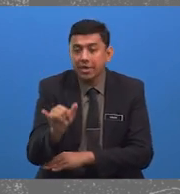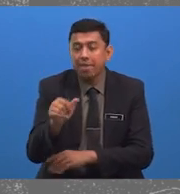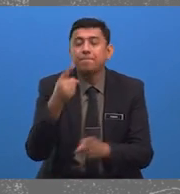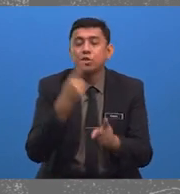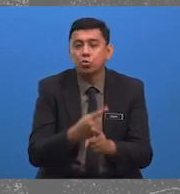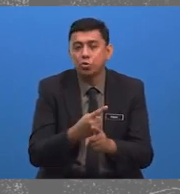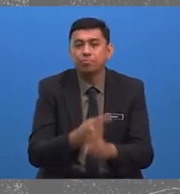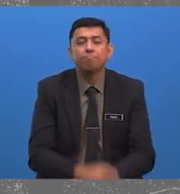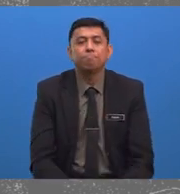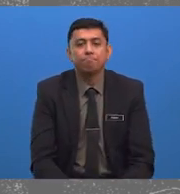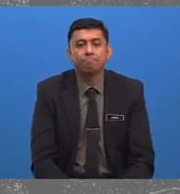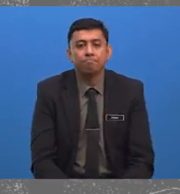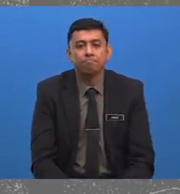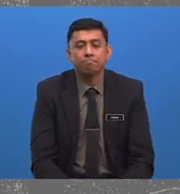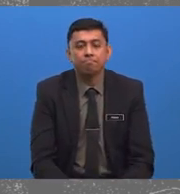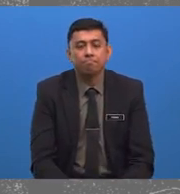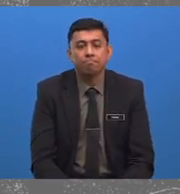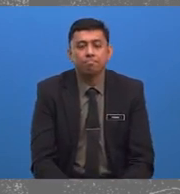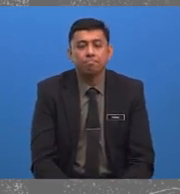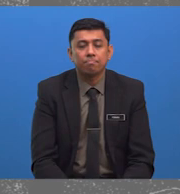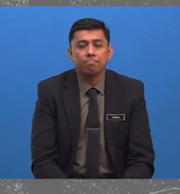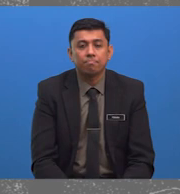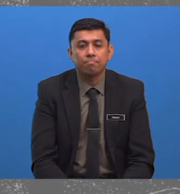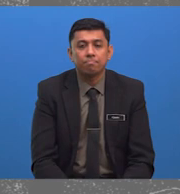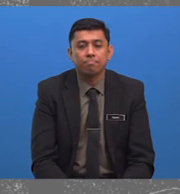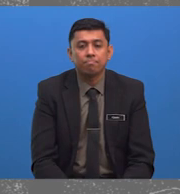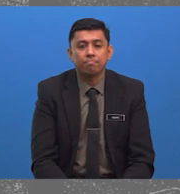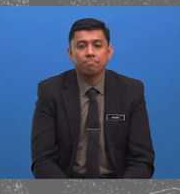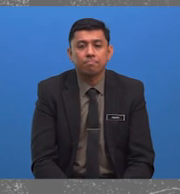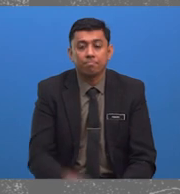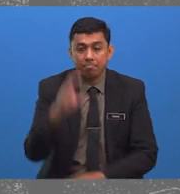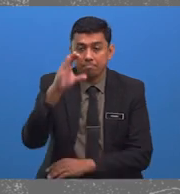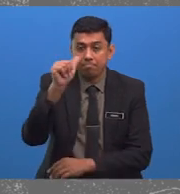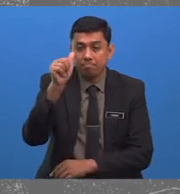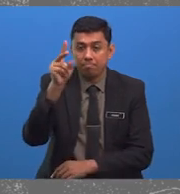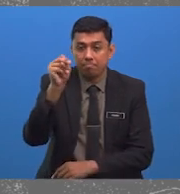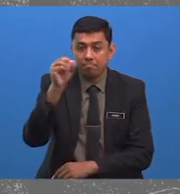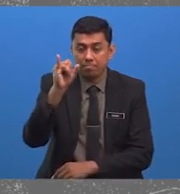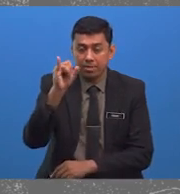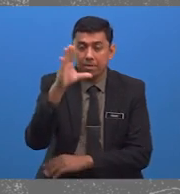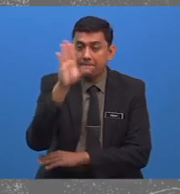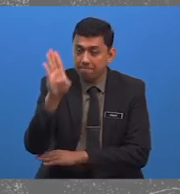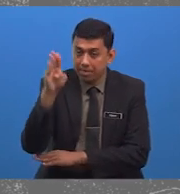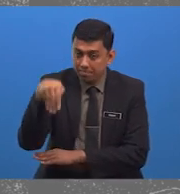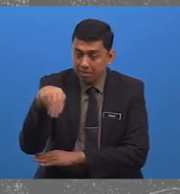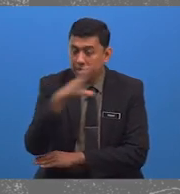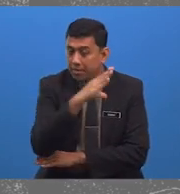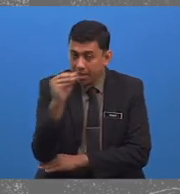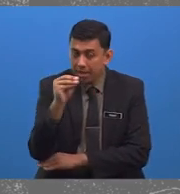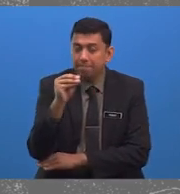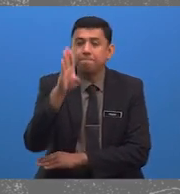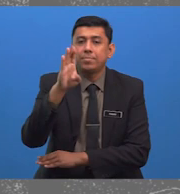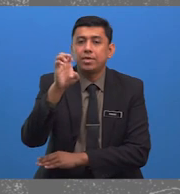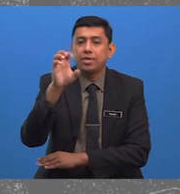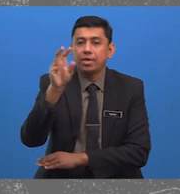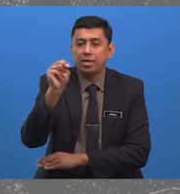Ya, betul jawapan itu tadi. Candi yang masyhur ialah Candi Batu Pahat dan Candi Bendang